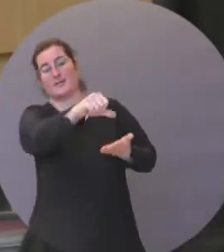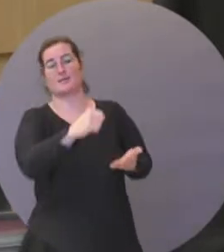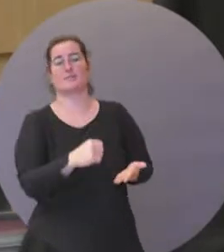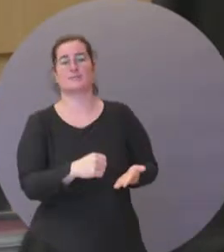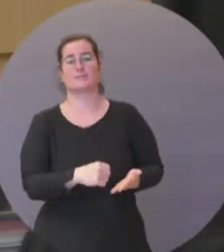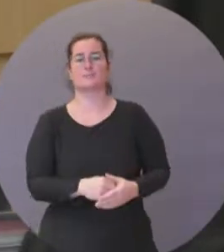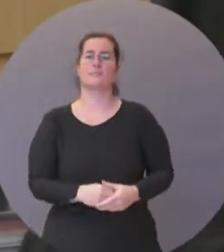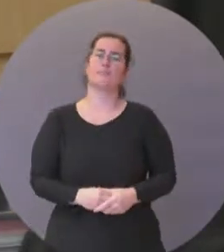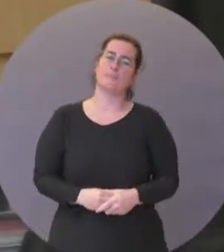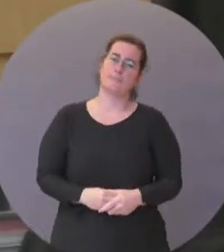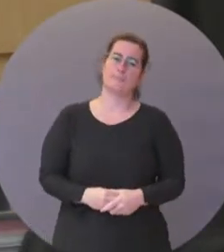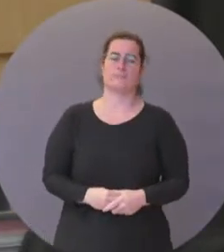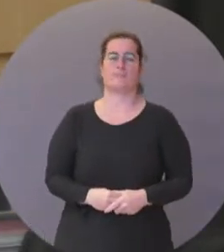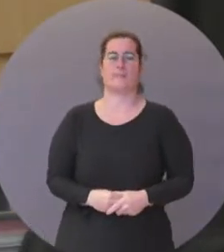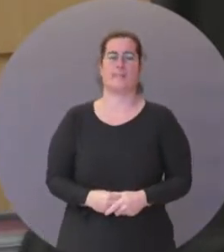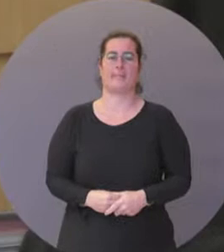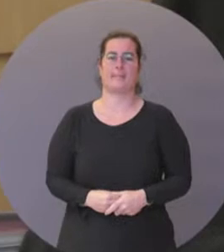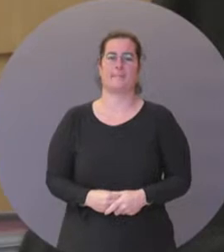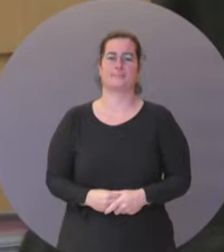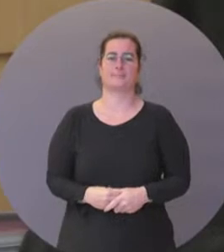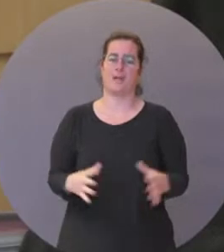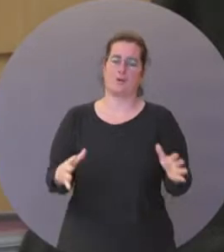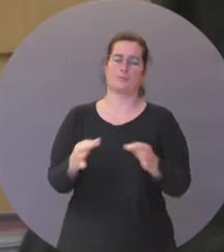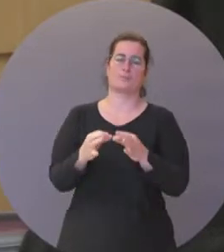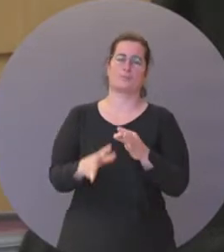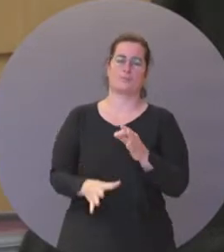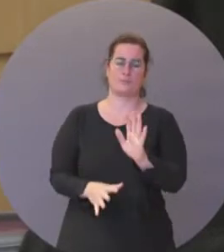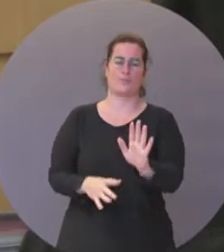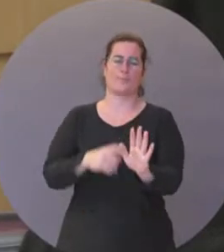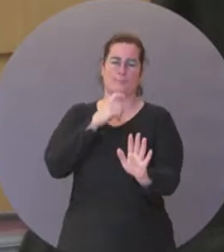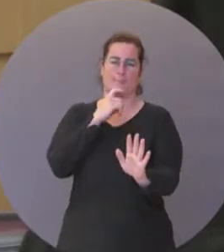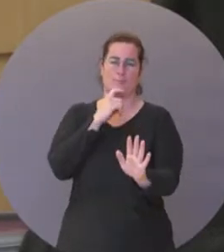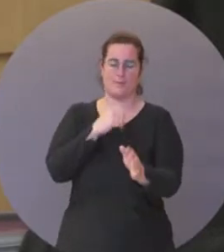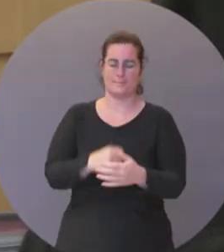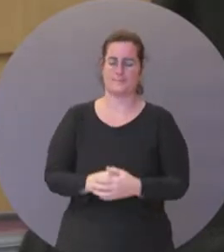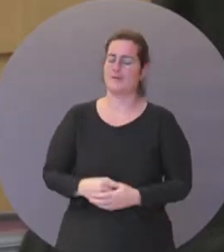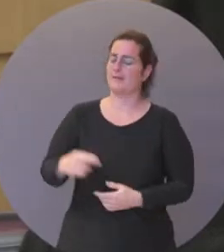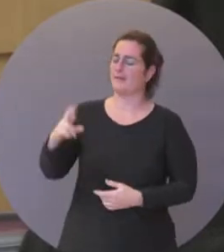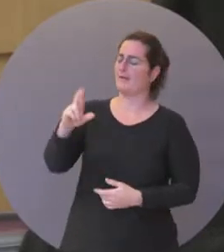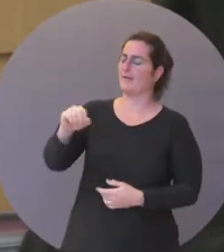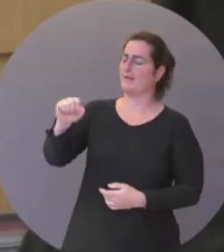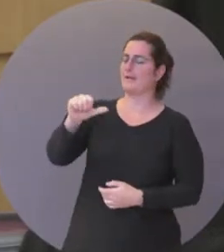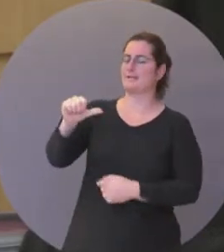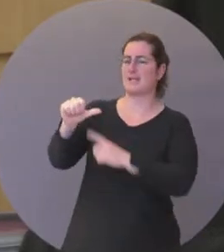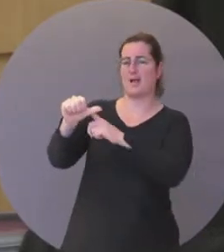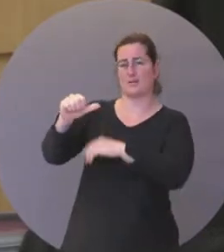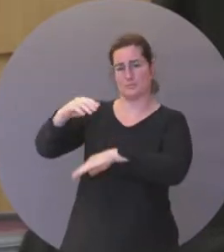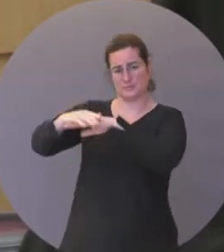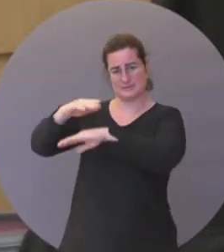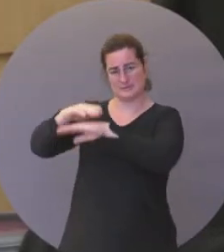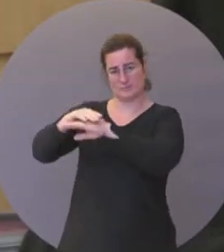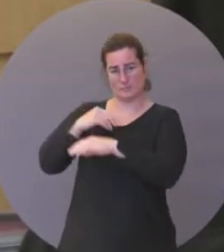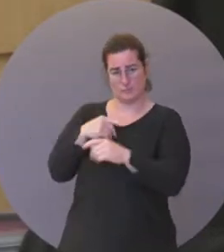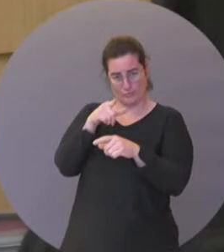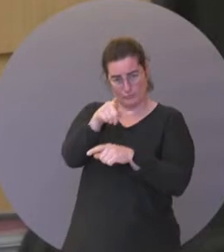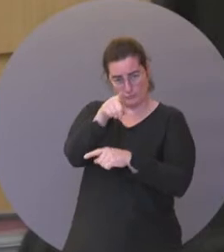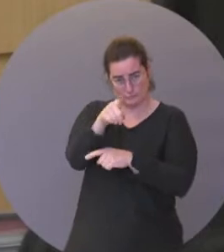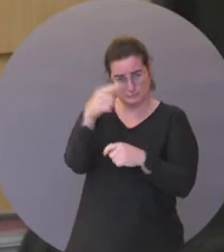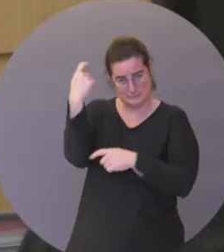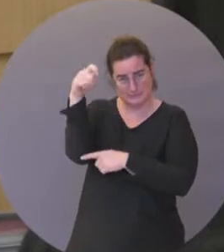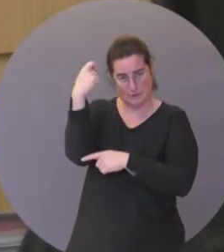avant de conclure monsieur le Président le RSA conditionné êtes-vous pour mener l'expérimentation